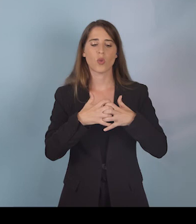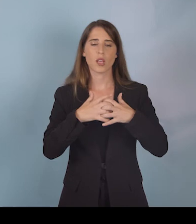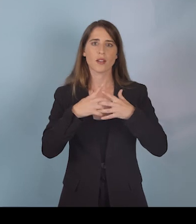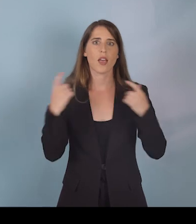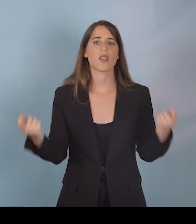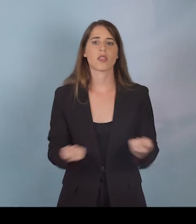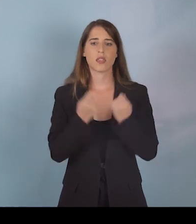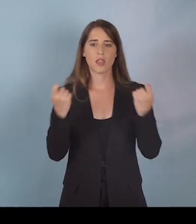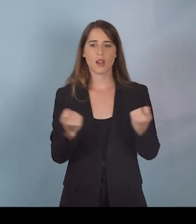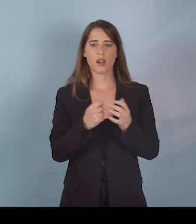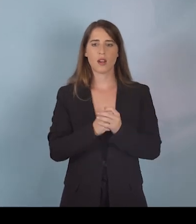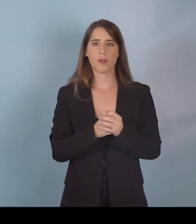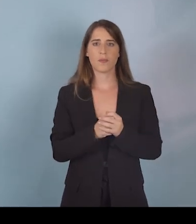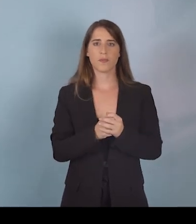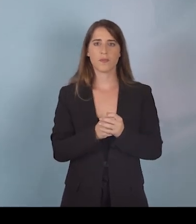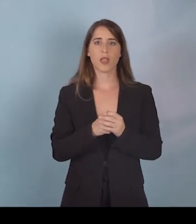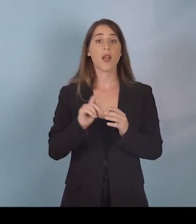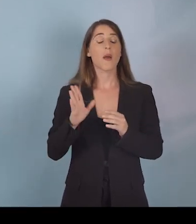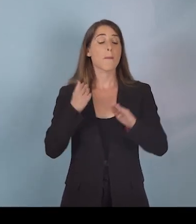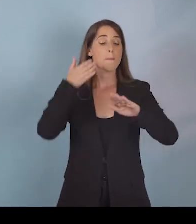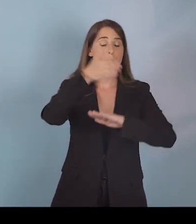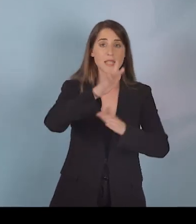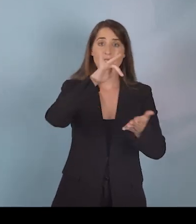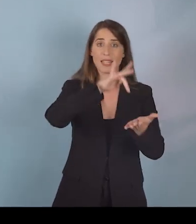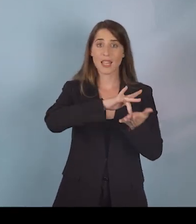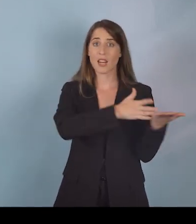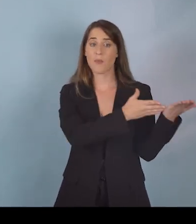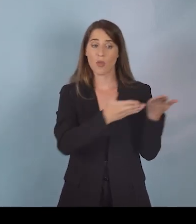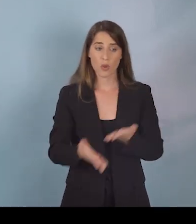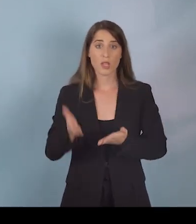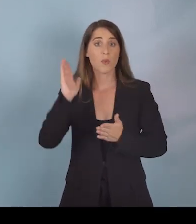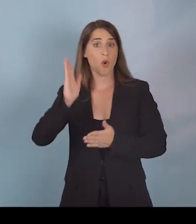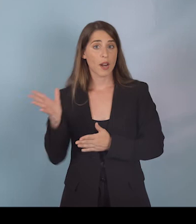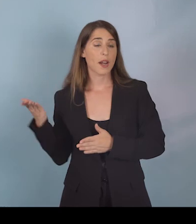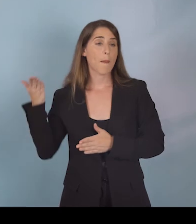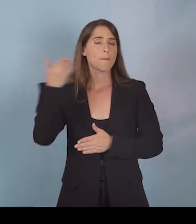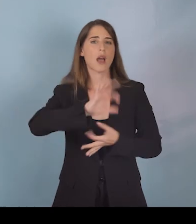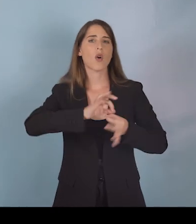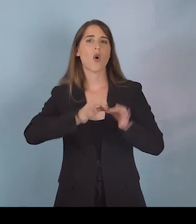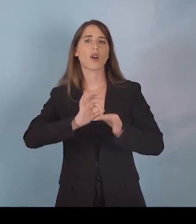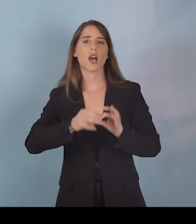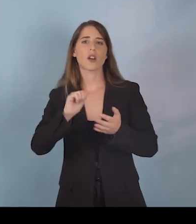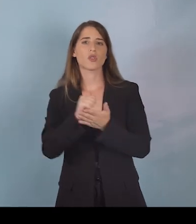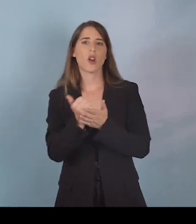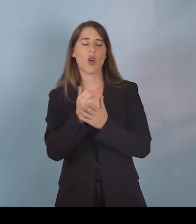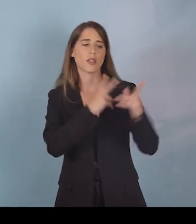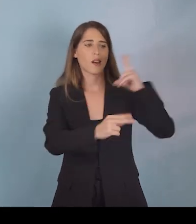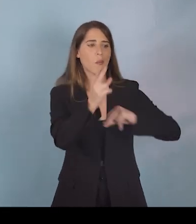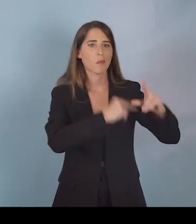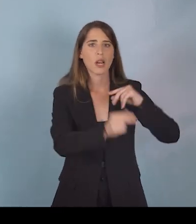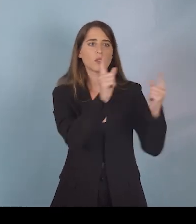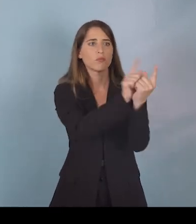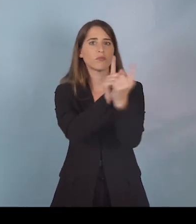κατά πόσο επιτρέπεται ή όχι είσοδος σε ΛΟΑΤΚΙ οργανώσεις στα κέντρα αποδοχής για να δουν πώς είναι η κατάσταση,